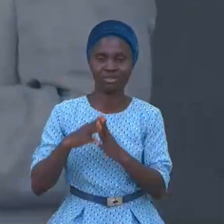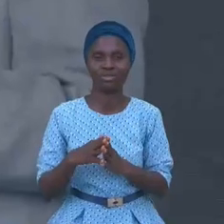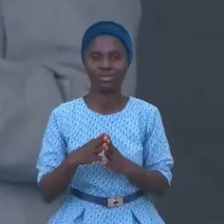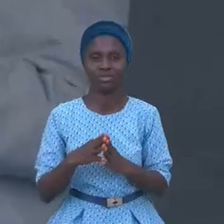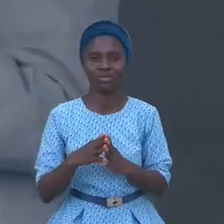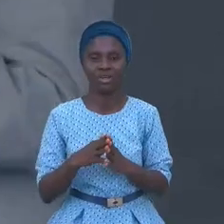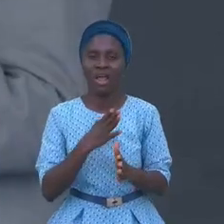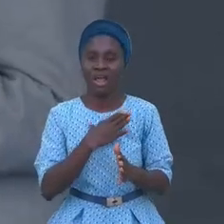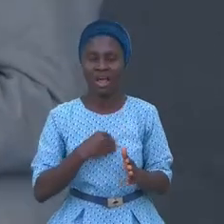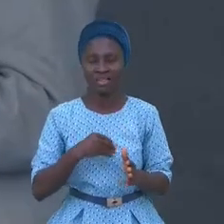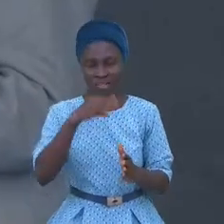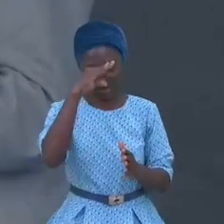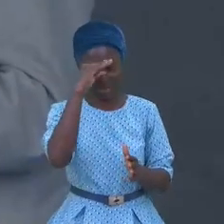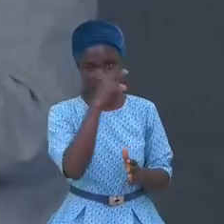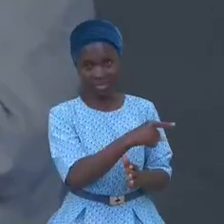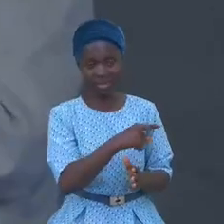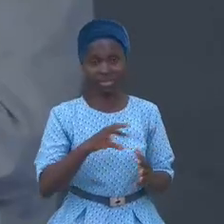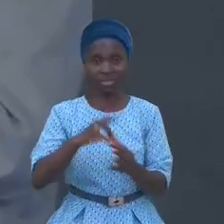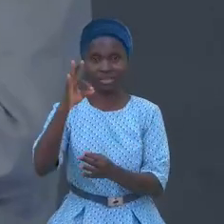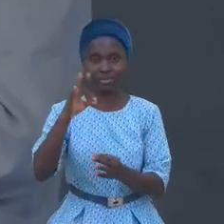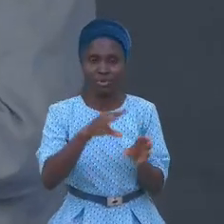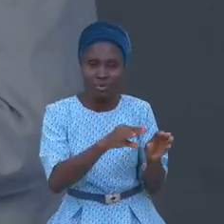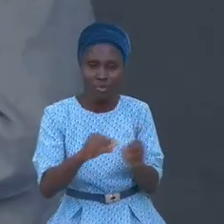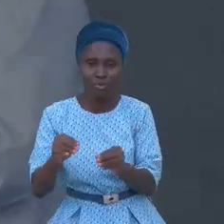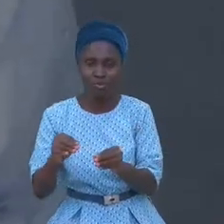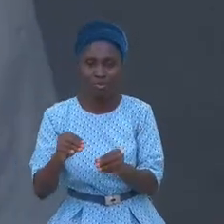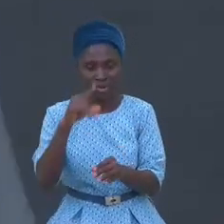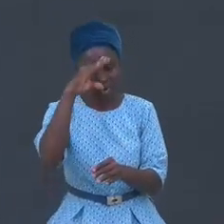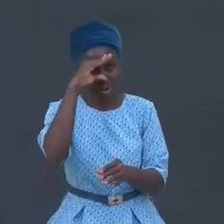Ses sentiments l'ont poussé dans la direction des vices.